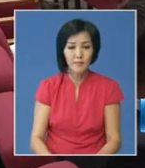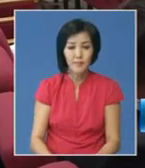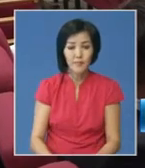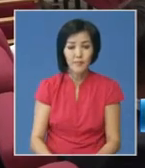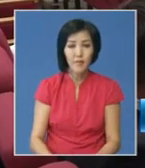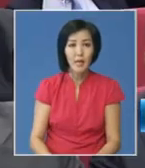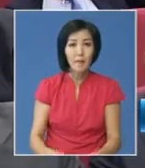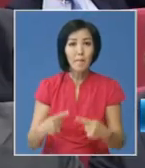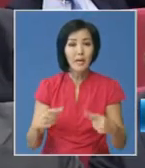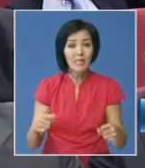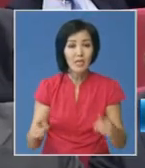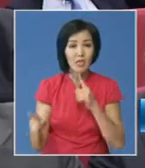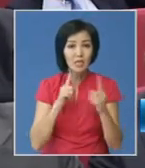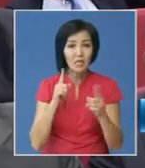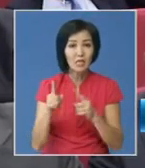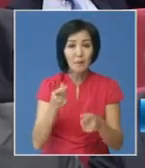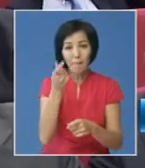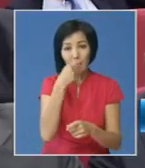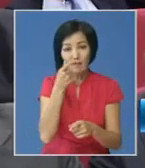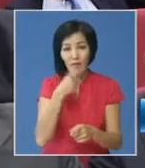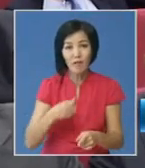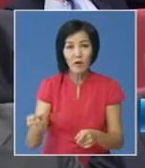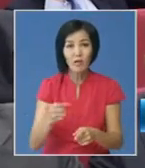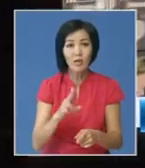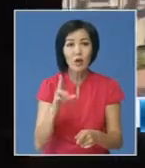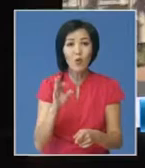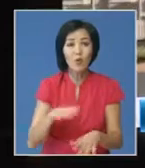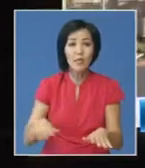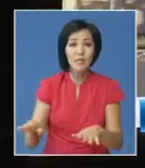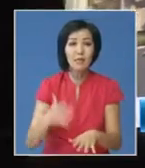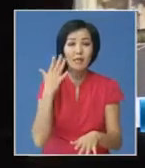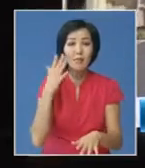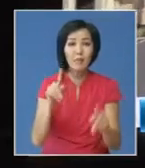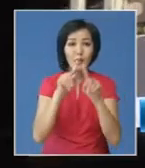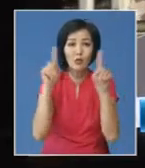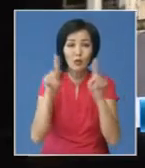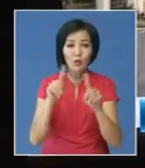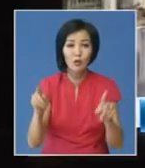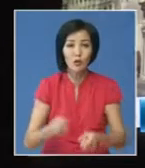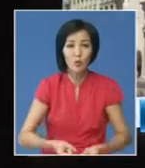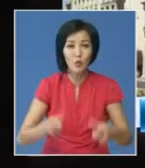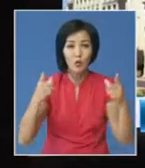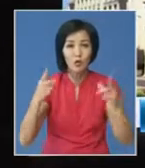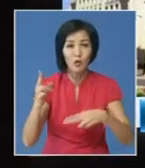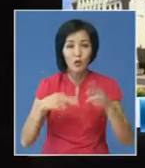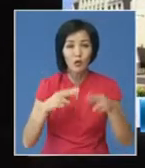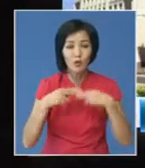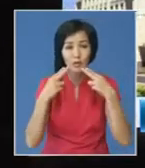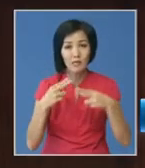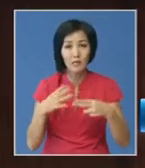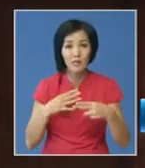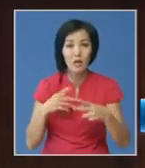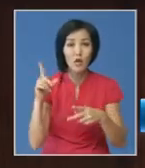Бұдан бөлек жиында Панфилов ауданының Қорғас аймағында салынып жатқан 5 жұлдызды қонақ үйдің құрылысы да баса мән берілді. Бұл демалыс